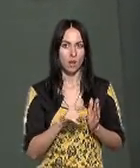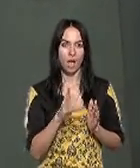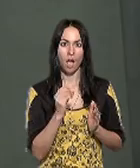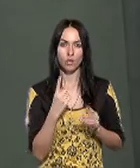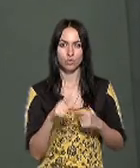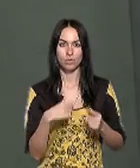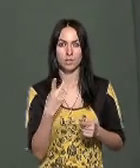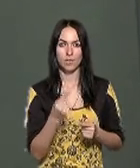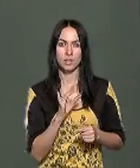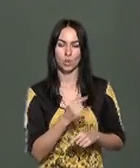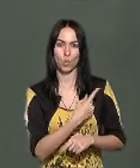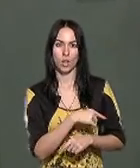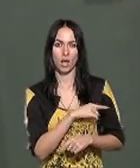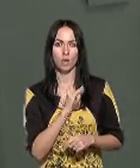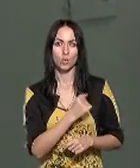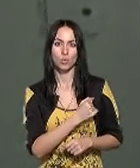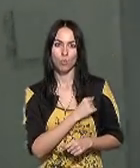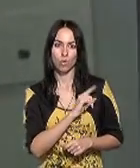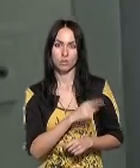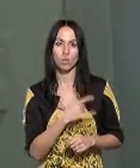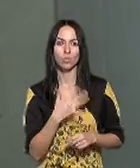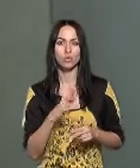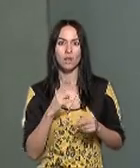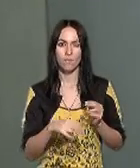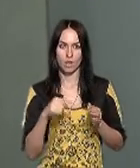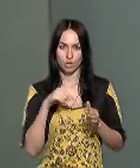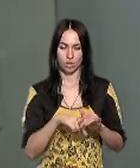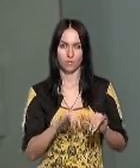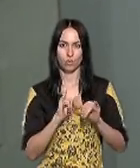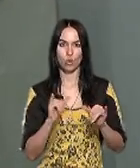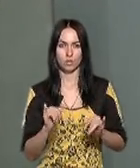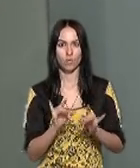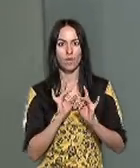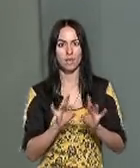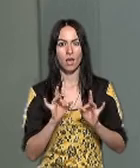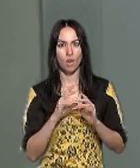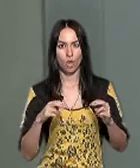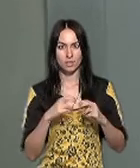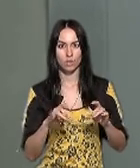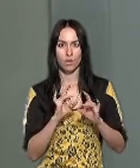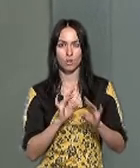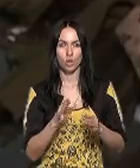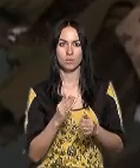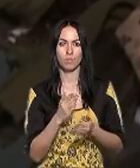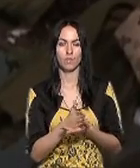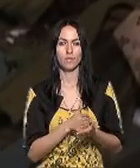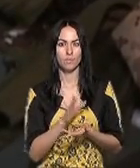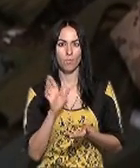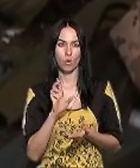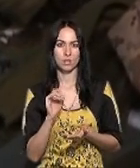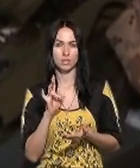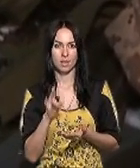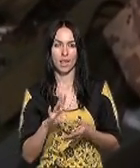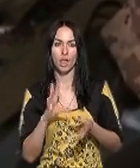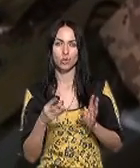у лікарні. У Збройних силах вже завершили внутрішнє розслідування, розповів Суспільному речник відомства Богдан Ценик. Результати